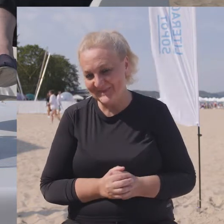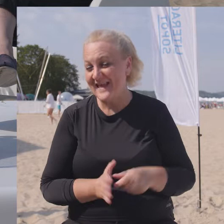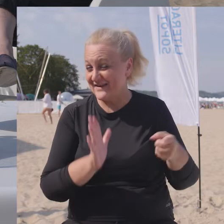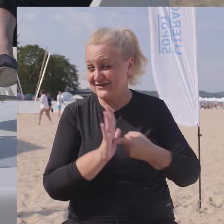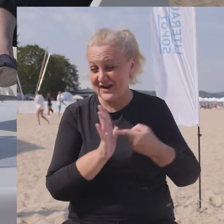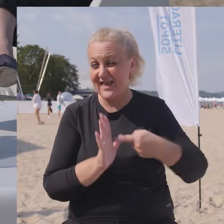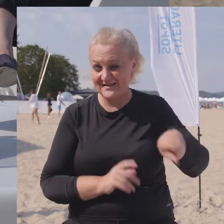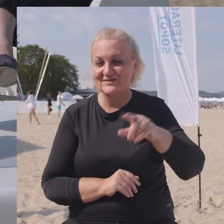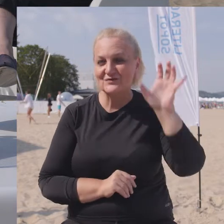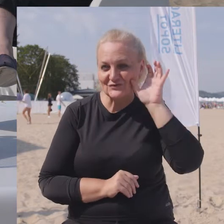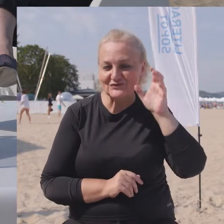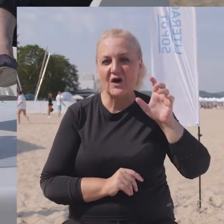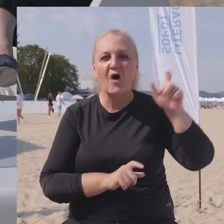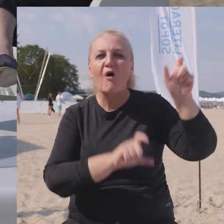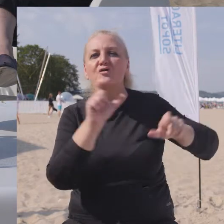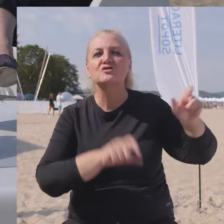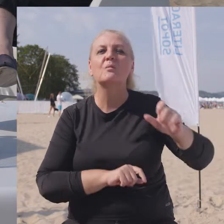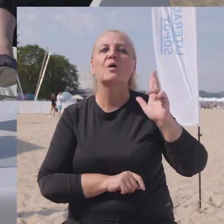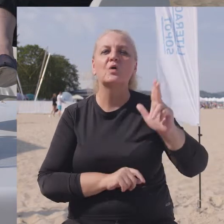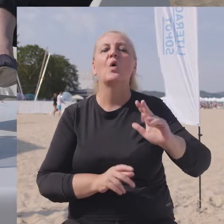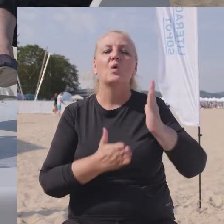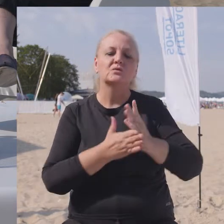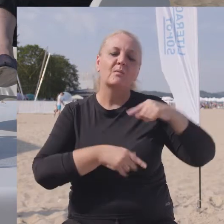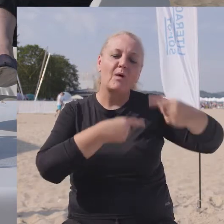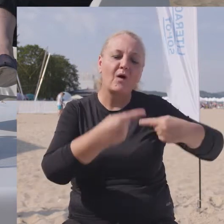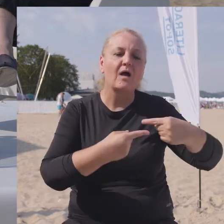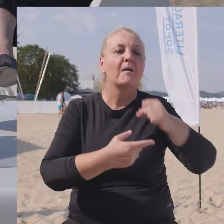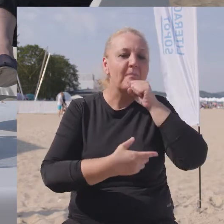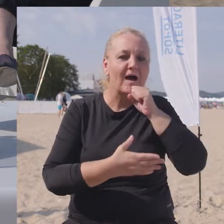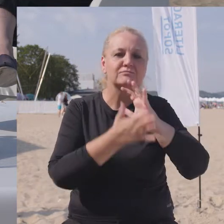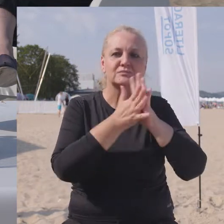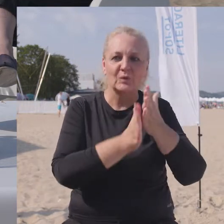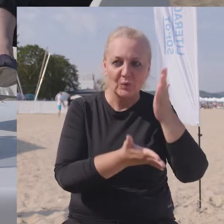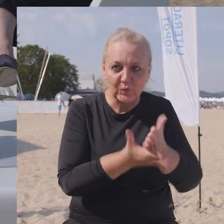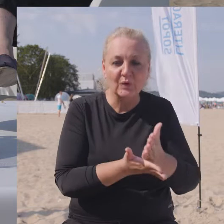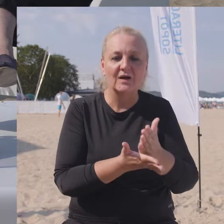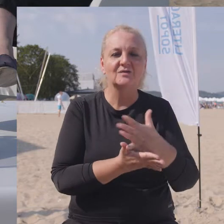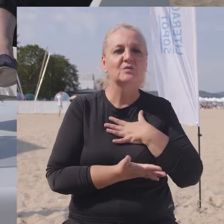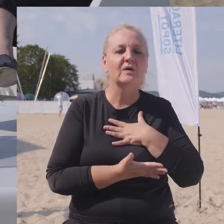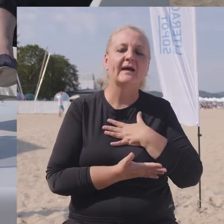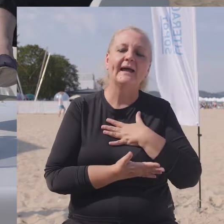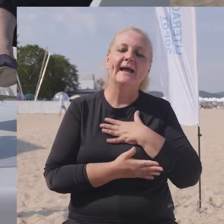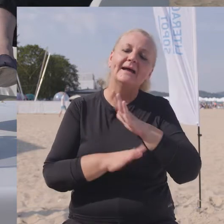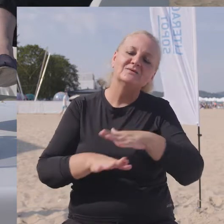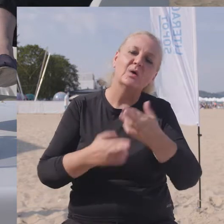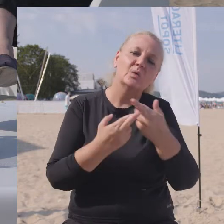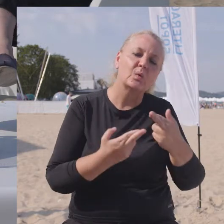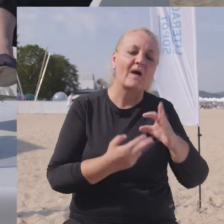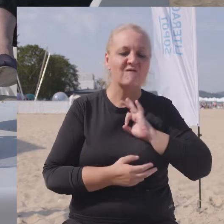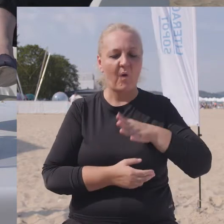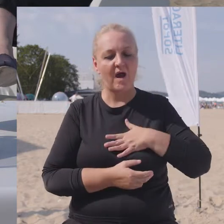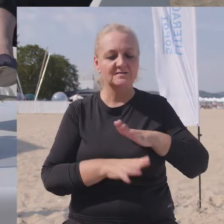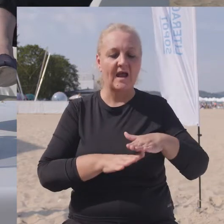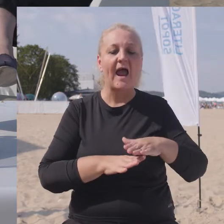Często zresztą można usłyszeć od osób, które są już babciami albo dziadkami, że no... Z dziećmi to różnie bywa, ale na szczęście